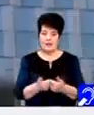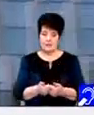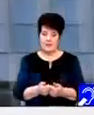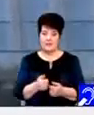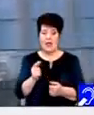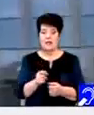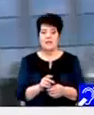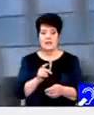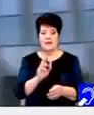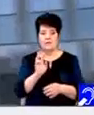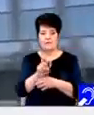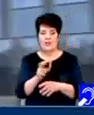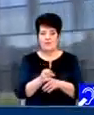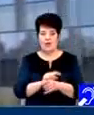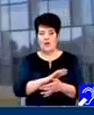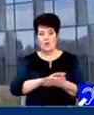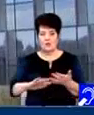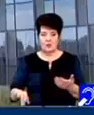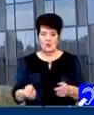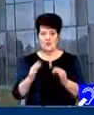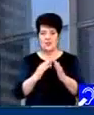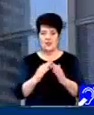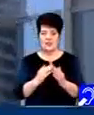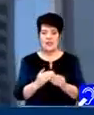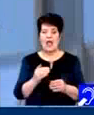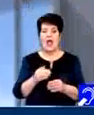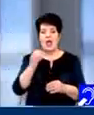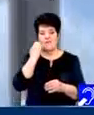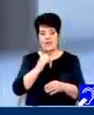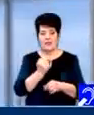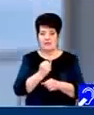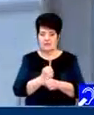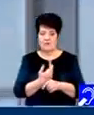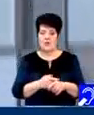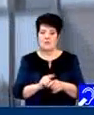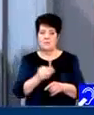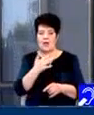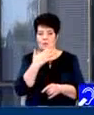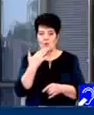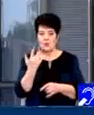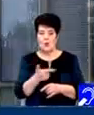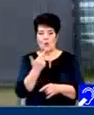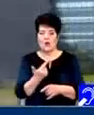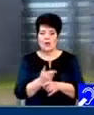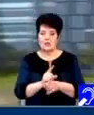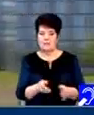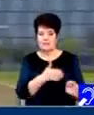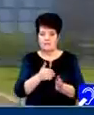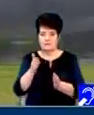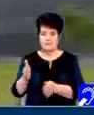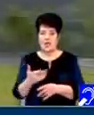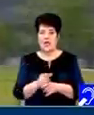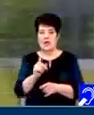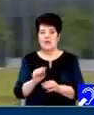durata tranziției, activitatea va continua și în clădirea veche. Procesul mutării a fost amânat de mai multe ori din cauza unor probleme